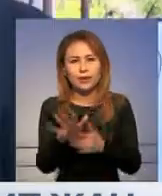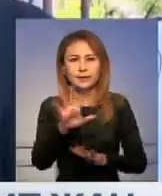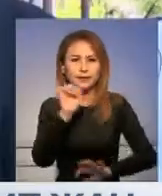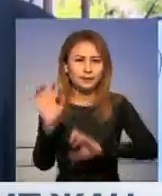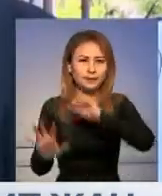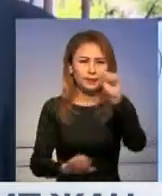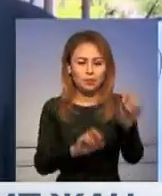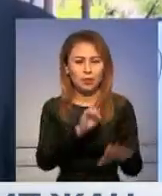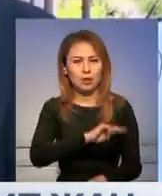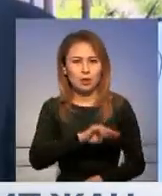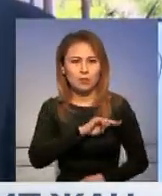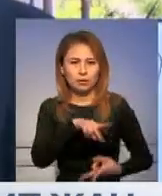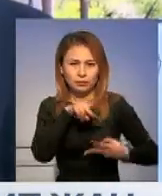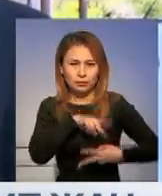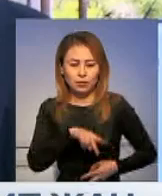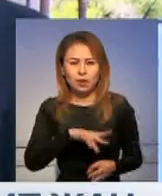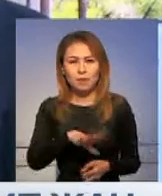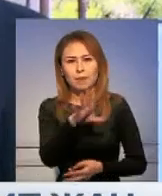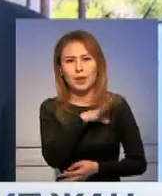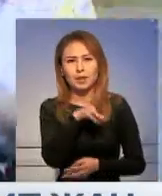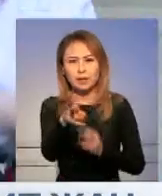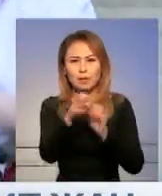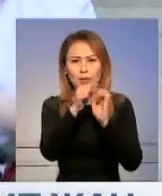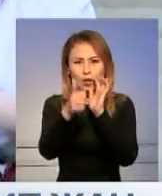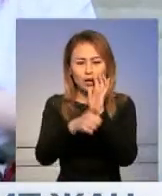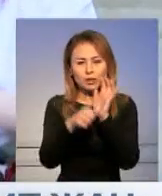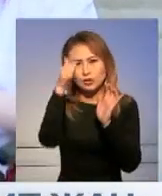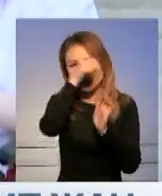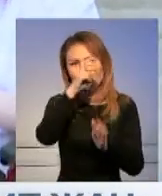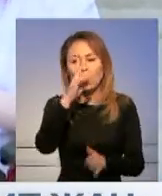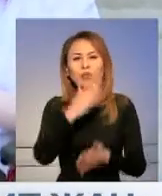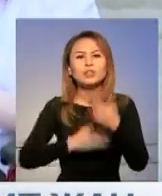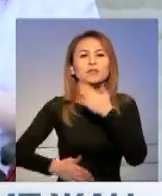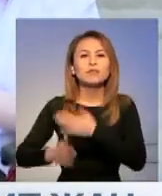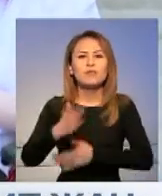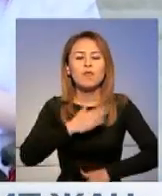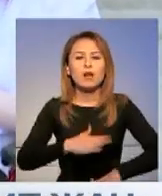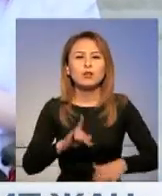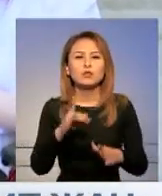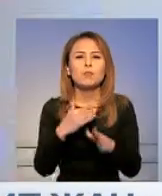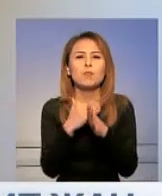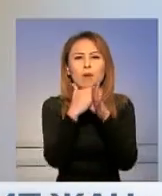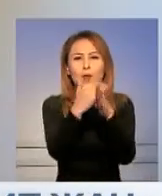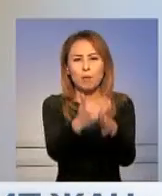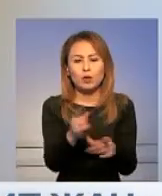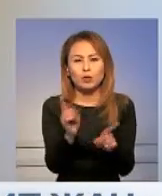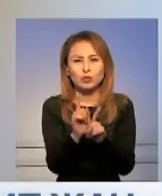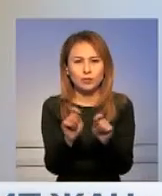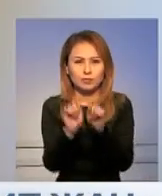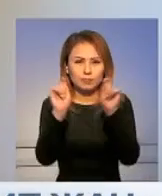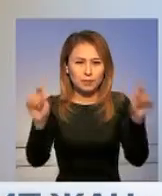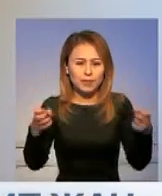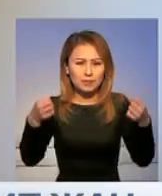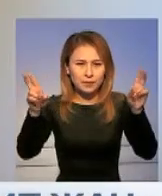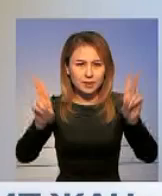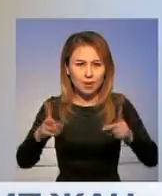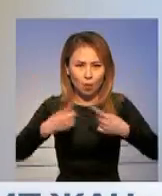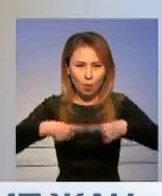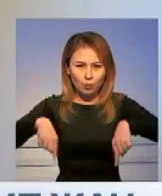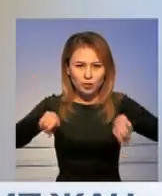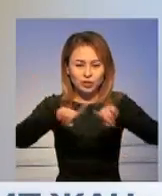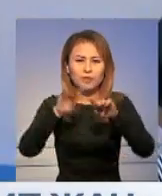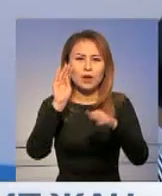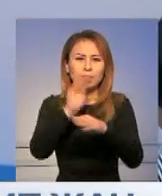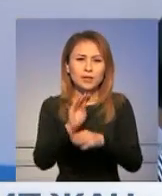маманы болып еңбек етті. 2006 жылы өз сияқты мүмкіндігі шектеулі азаматтарды қолдау үшін қоғамдық қор құрады. Көптеген жобаны жүзеге